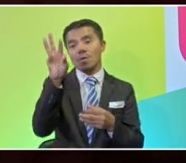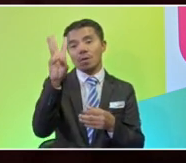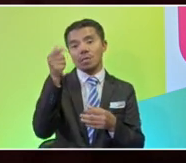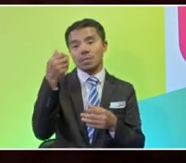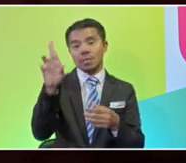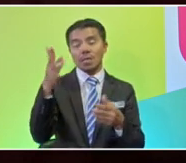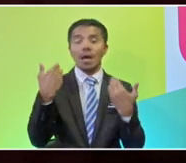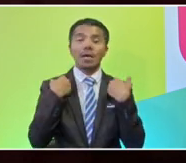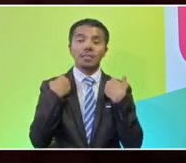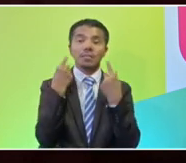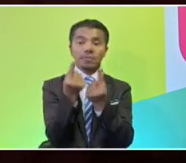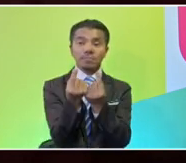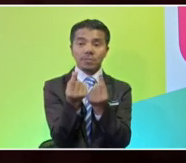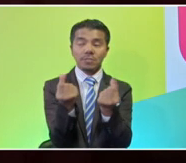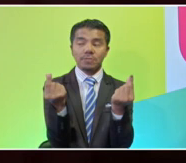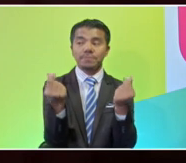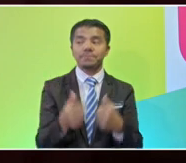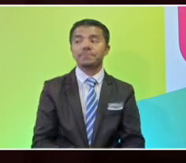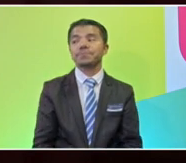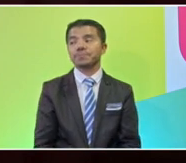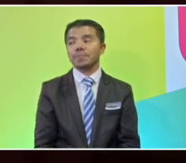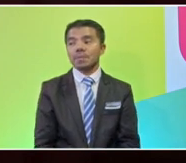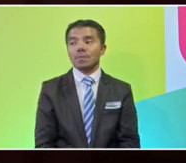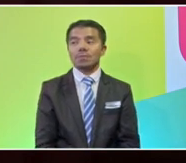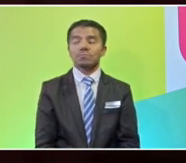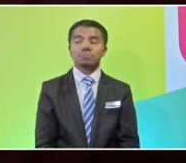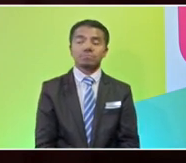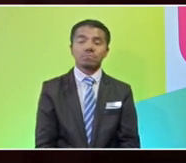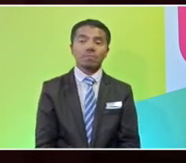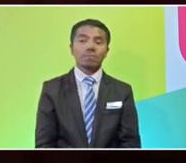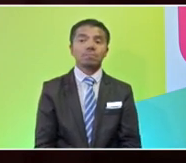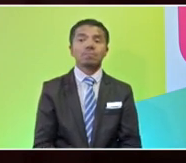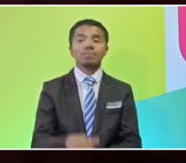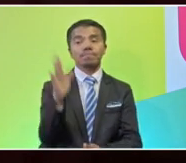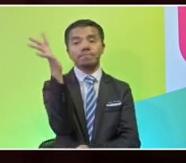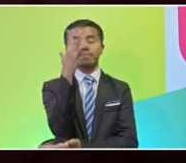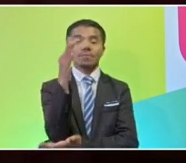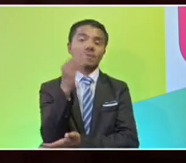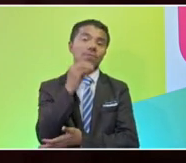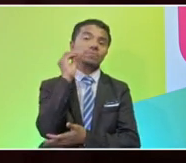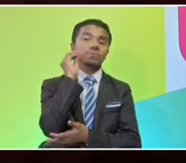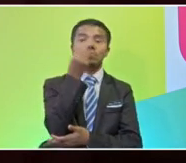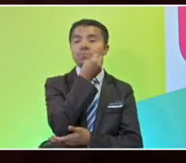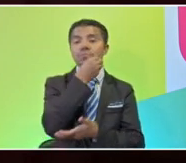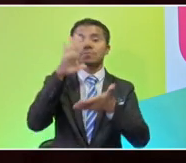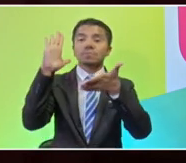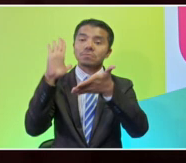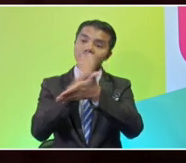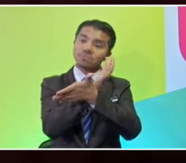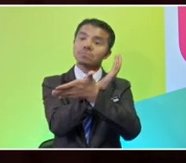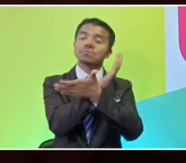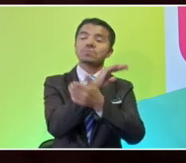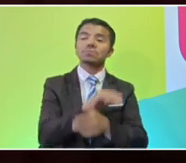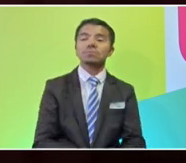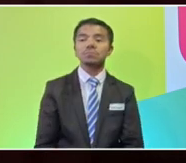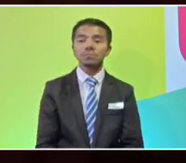mawar Oke seterusnya ialah pokok bunga kertas nah pokok bunga kertas